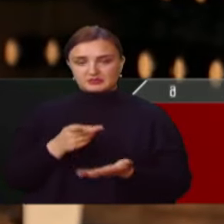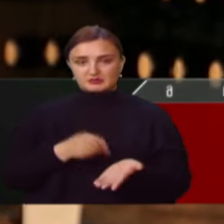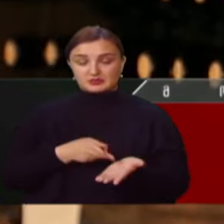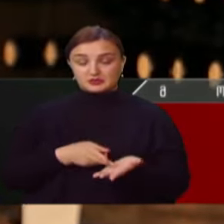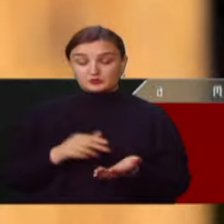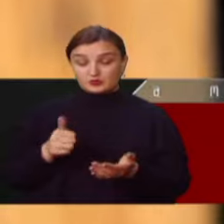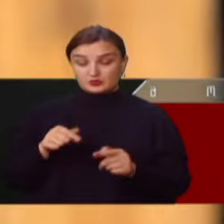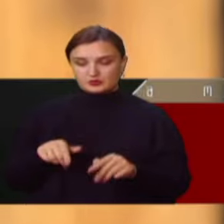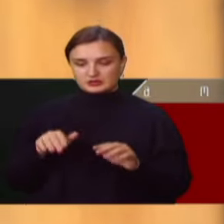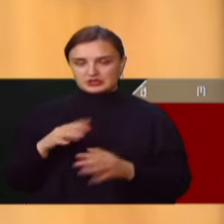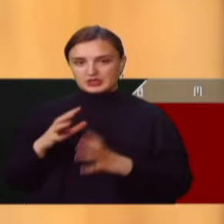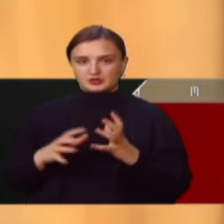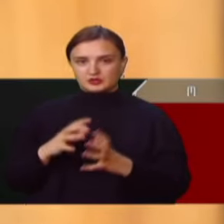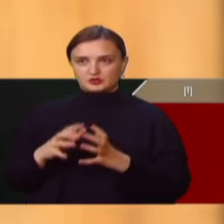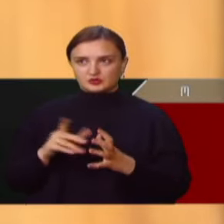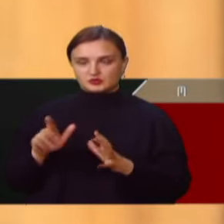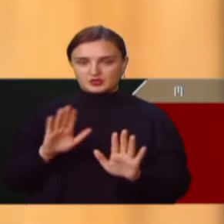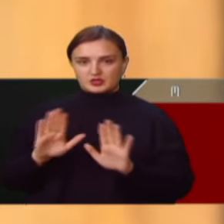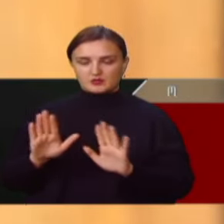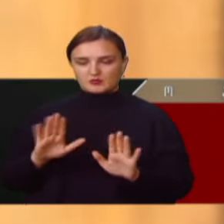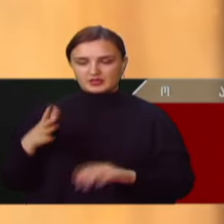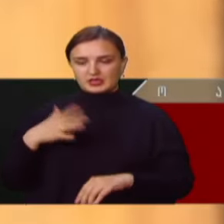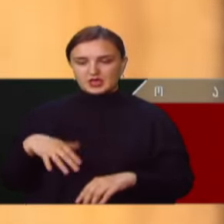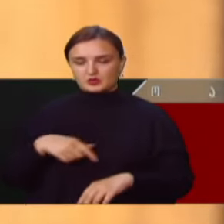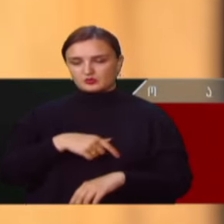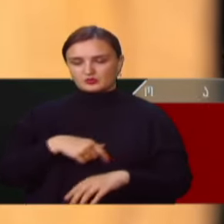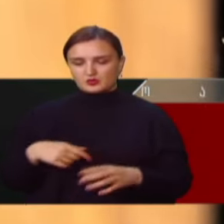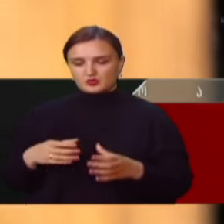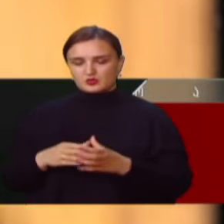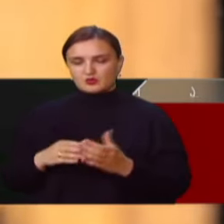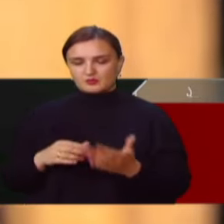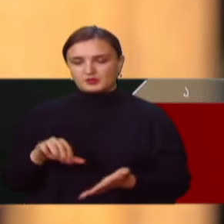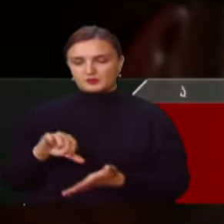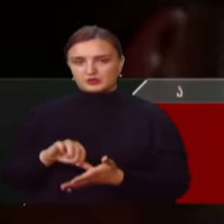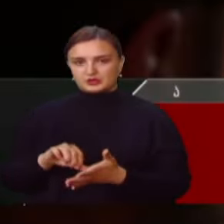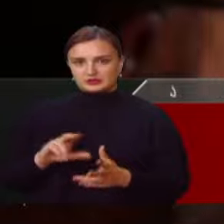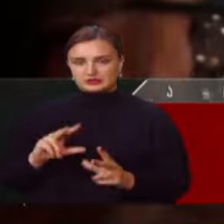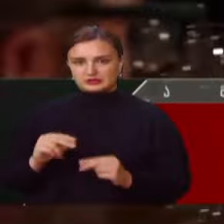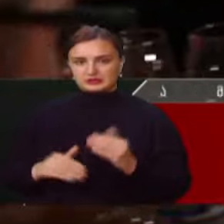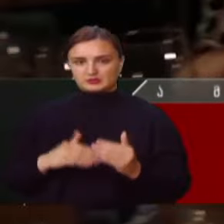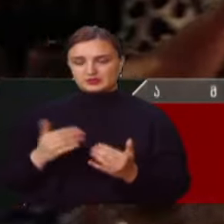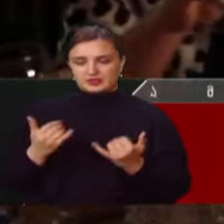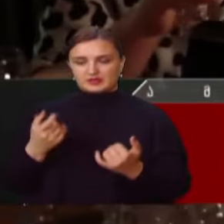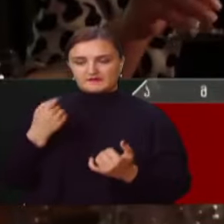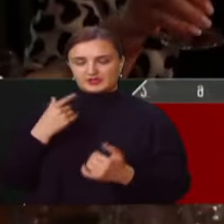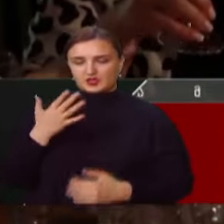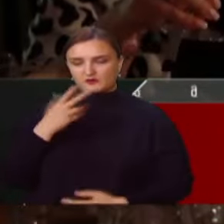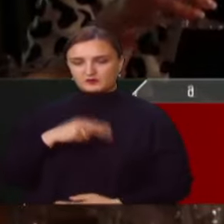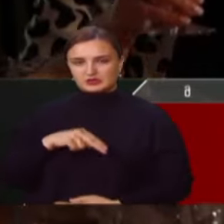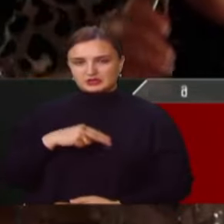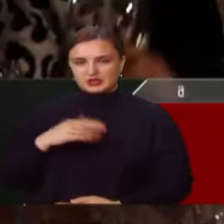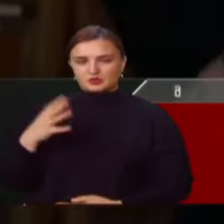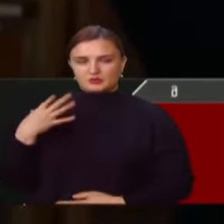როგორც ადგილობრივ, ისე საერთაშორისო გამოფენებში ქართული კომპანიების მონაწილეობა და წარმატებები. ამჯერად ღვინის ეროვნული